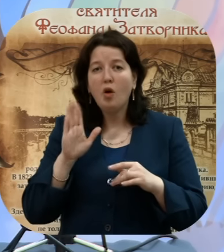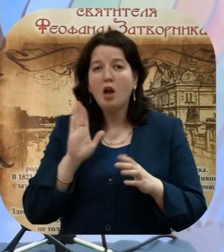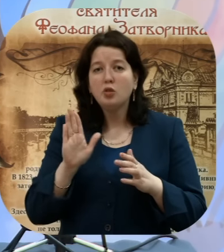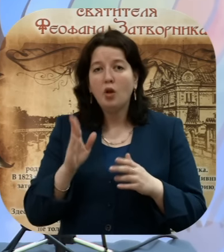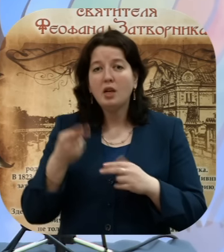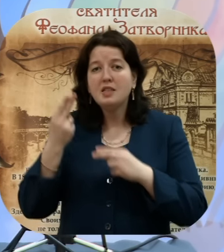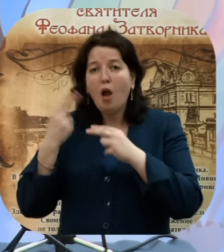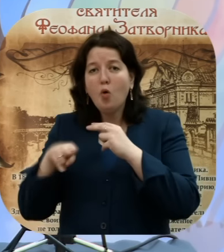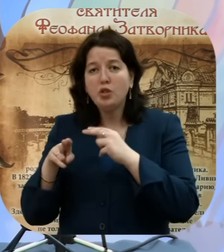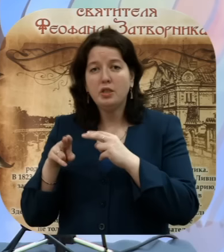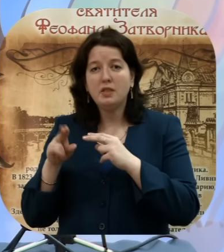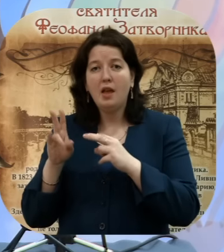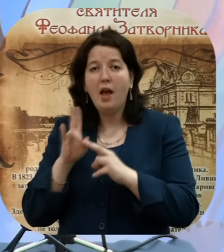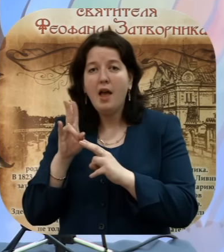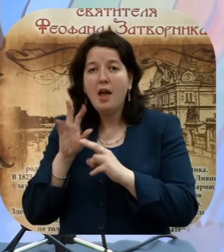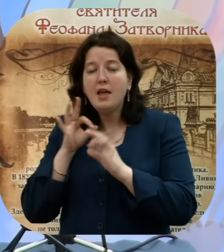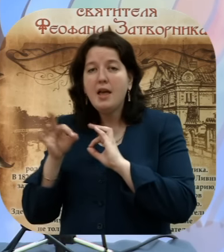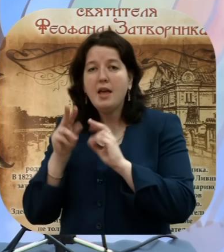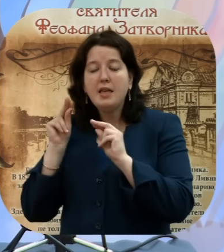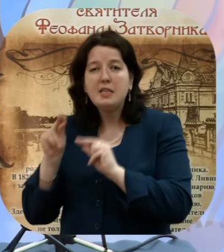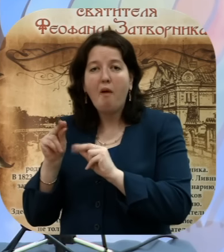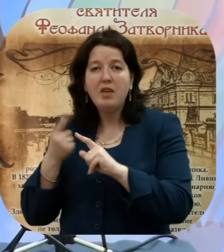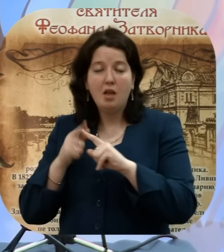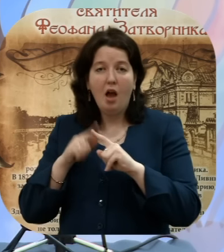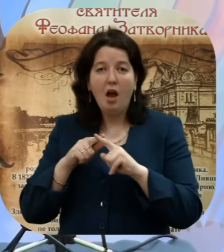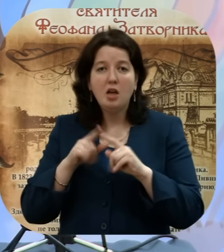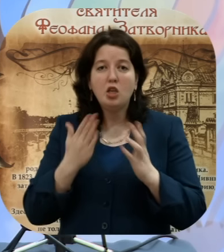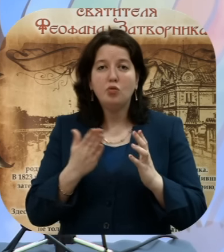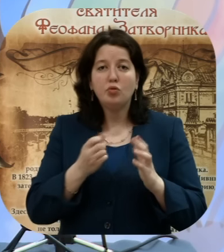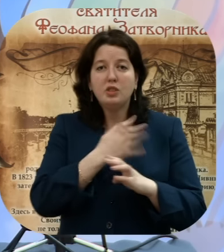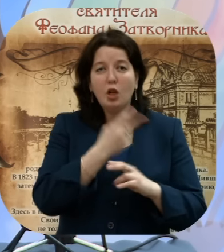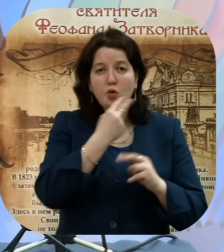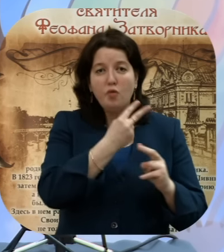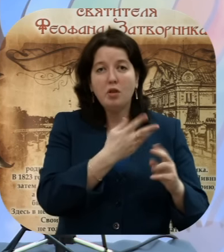исповеди, и тут же уже что-нибудь увижу, и ах!